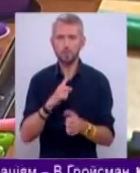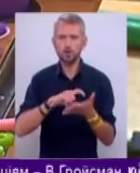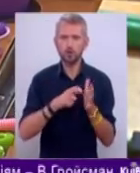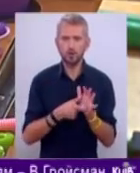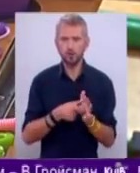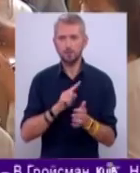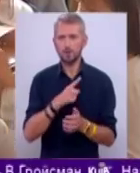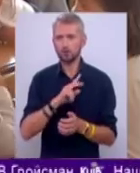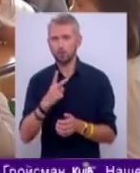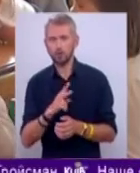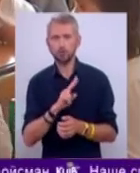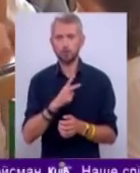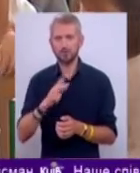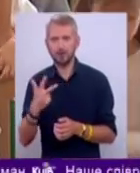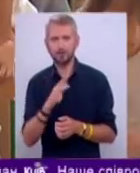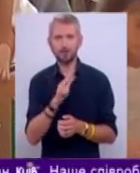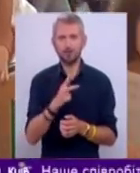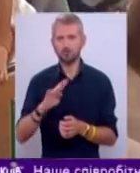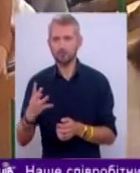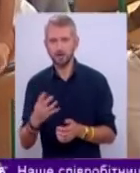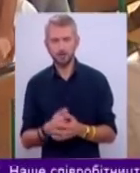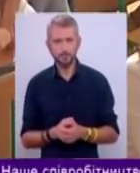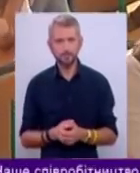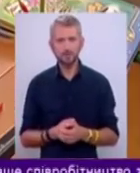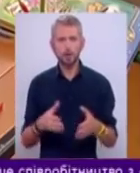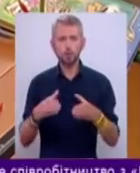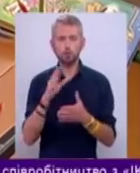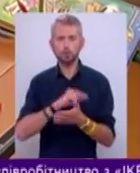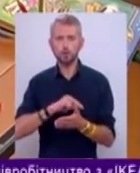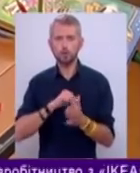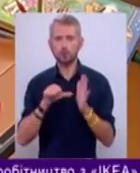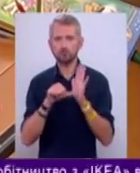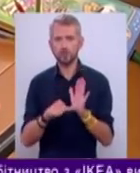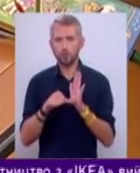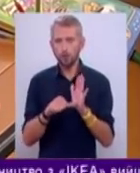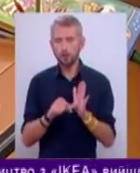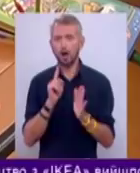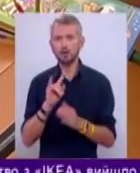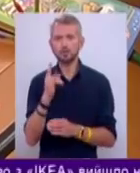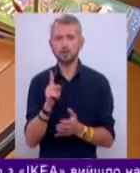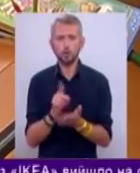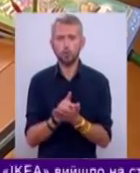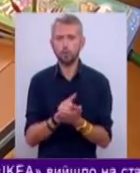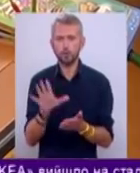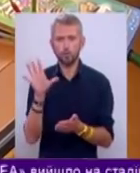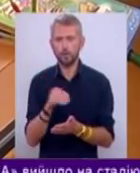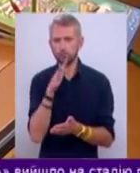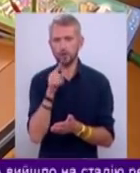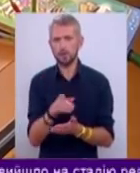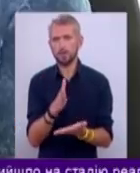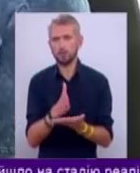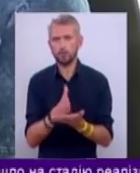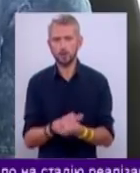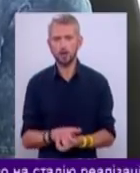з 2-ми, 2-гі з 3-ми, 3-ті з 4-ми. Групи працюватимуть 6 годин, але дитині не обов'язково весь час там